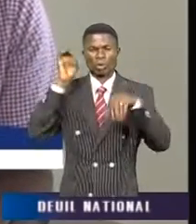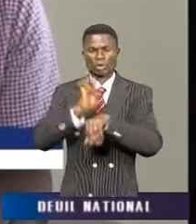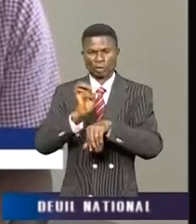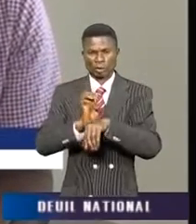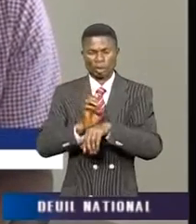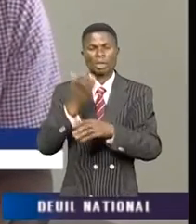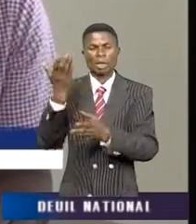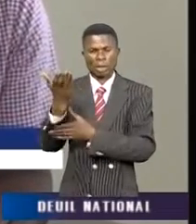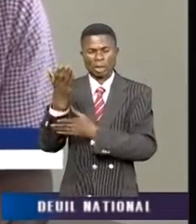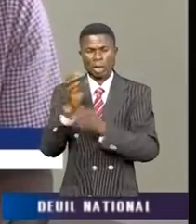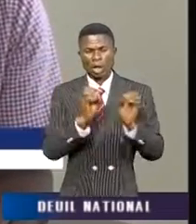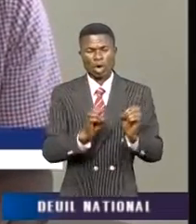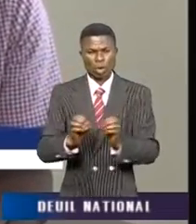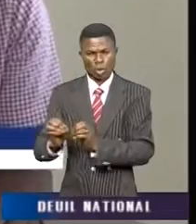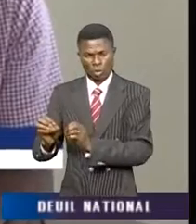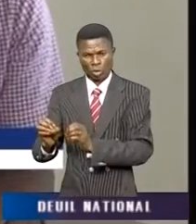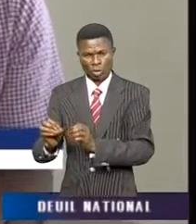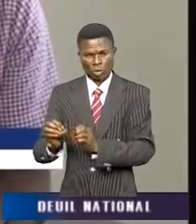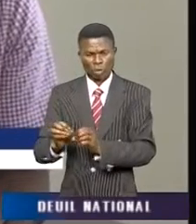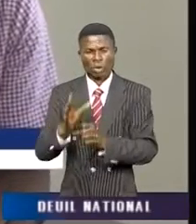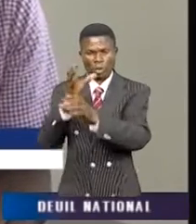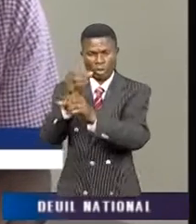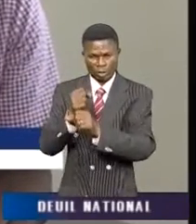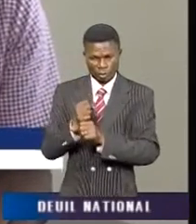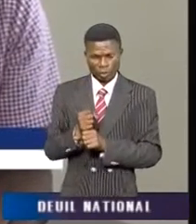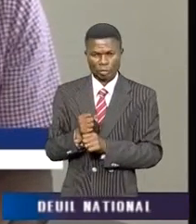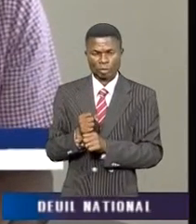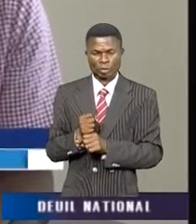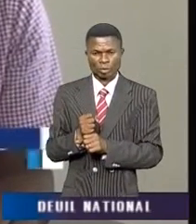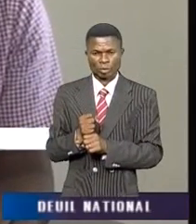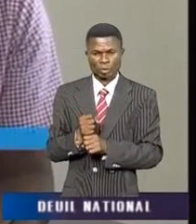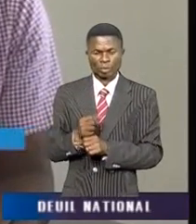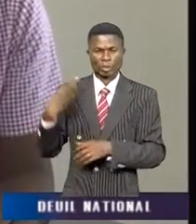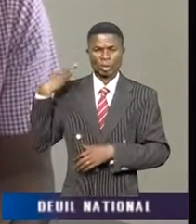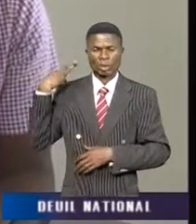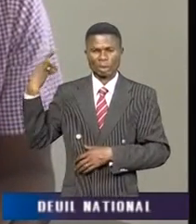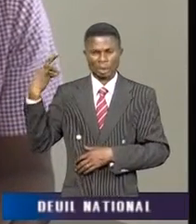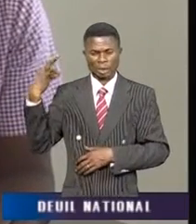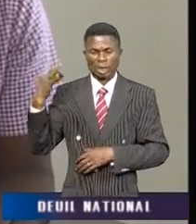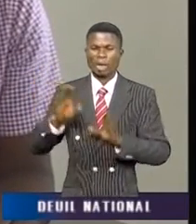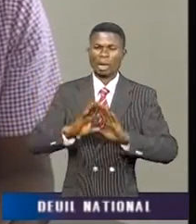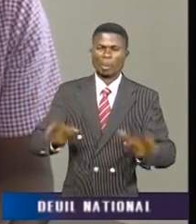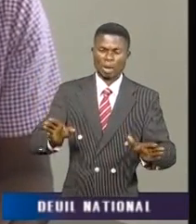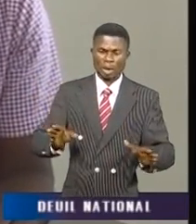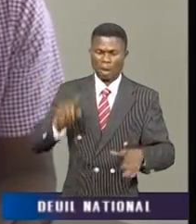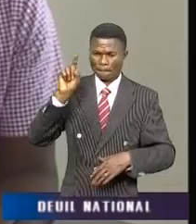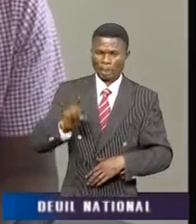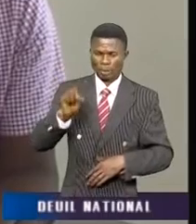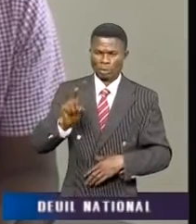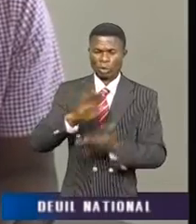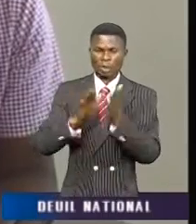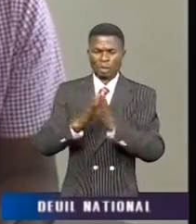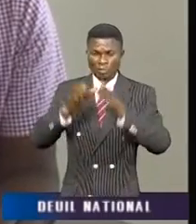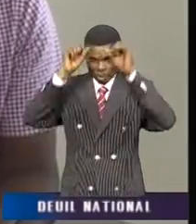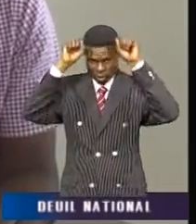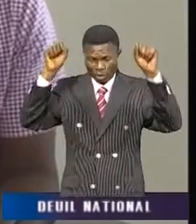leur demander de procéder à la réception des candidats potentiels qui voudraient briguer le poste